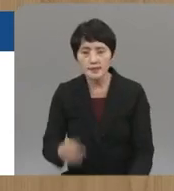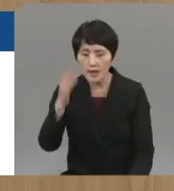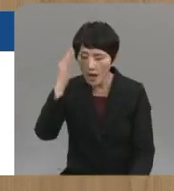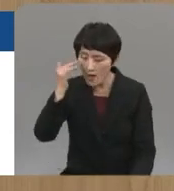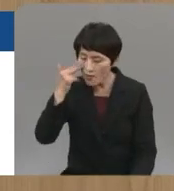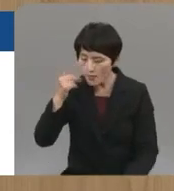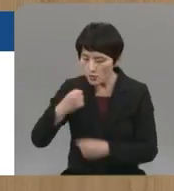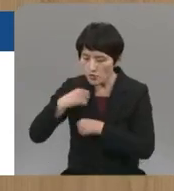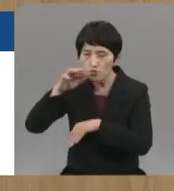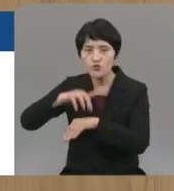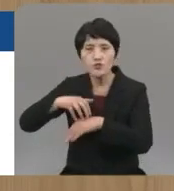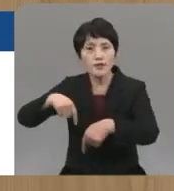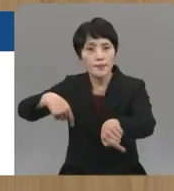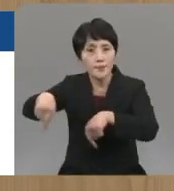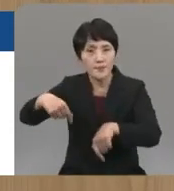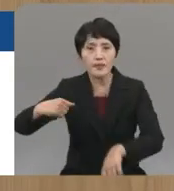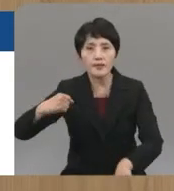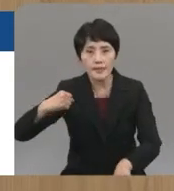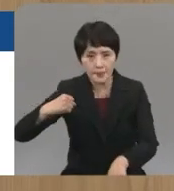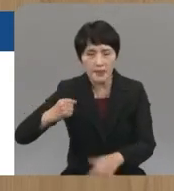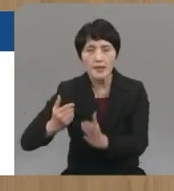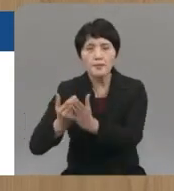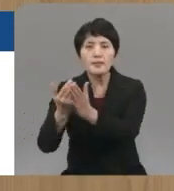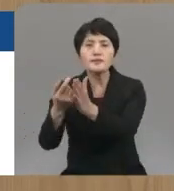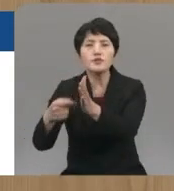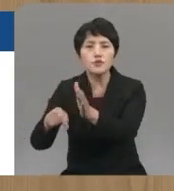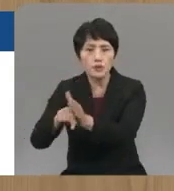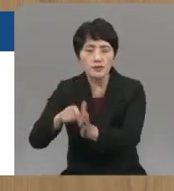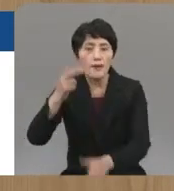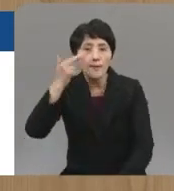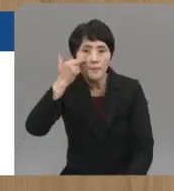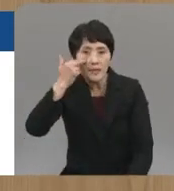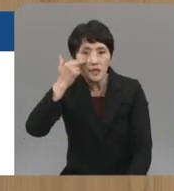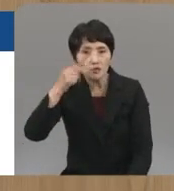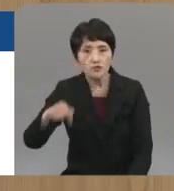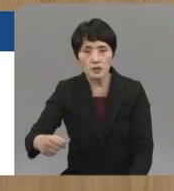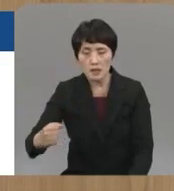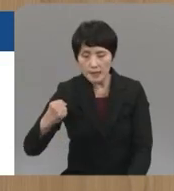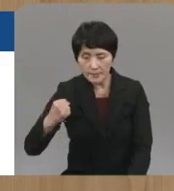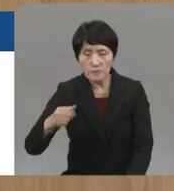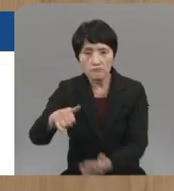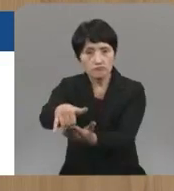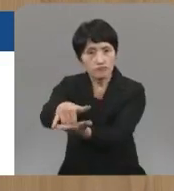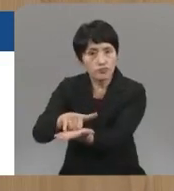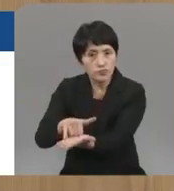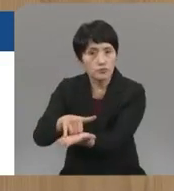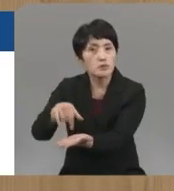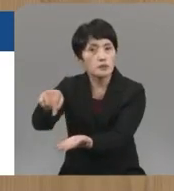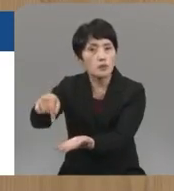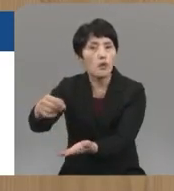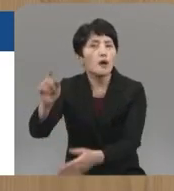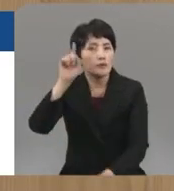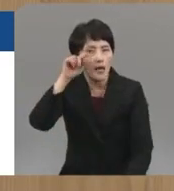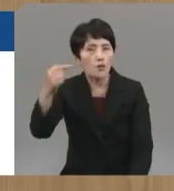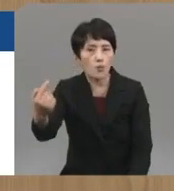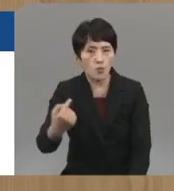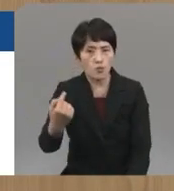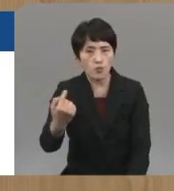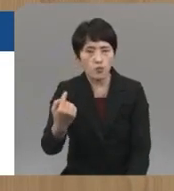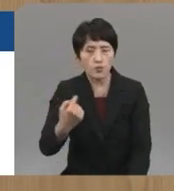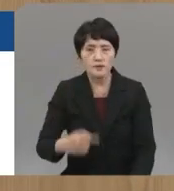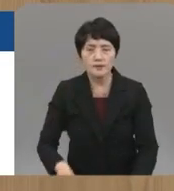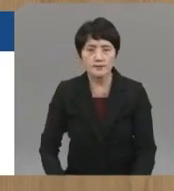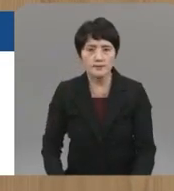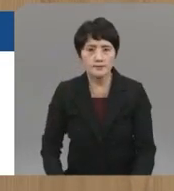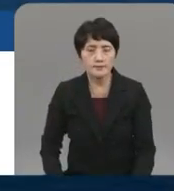bertenaga nuklir Amerika Serikat USS dijadwalkan dikirim ke Senandung Korea pada Selasa besok kedua negara sekutu tersebut memulai